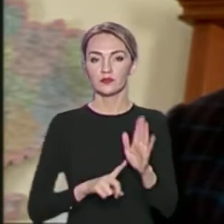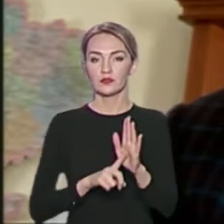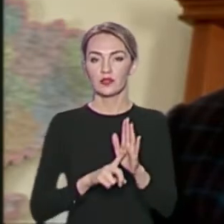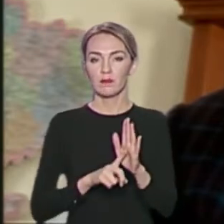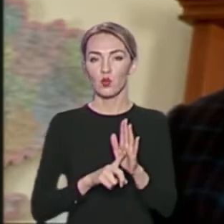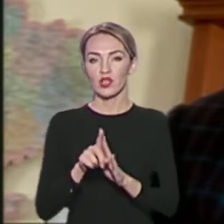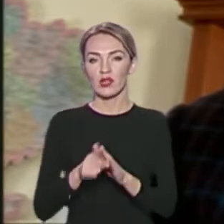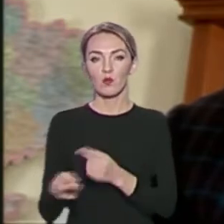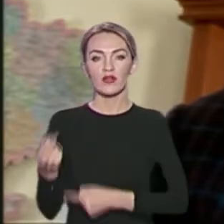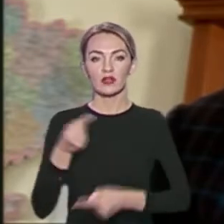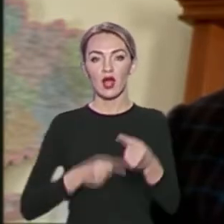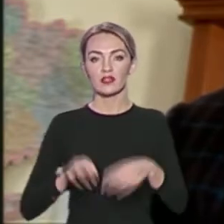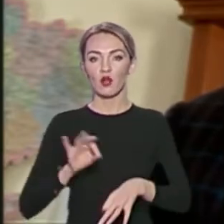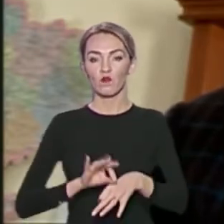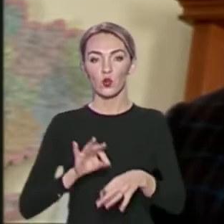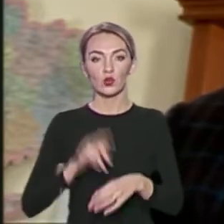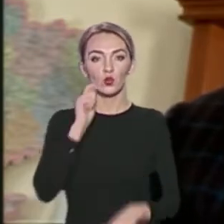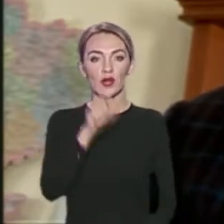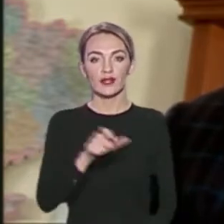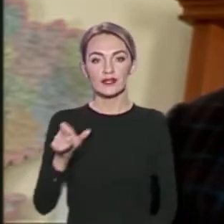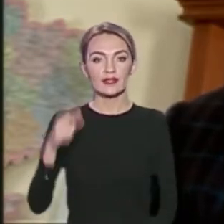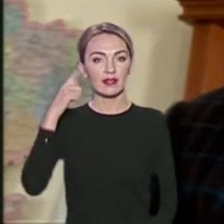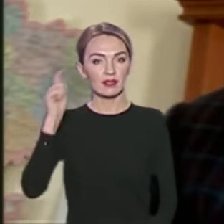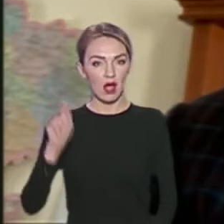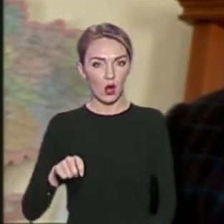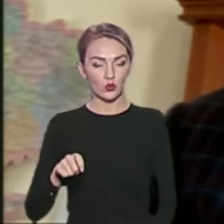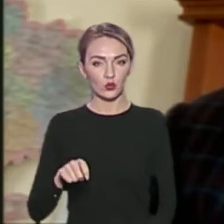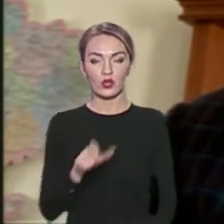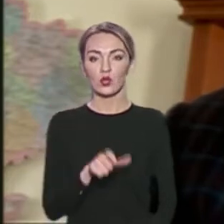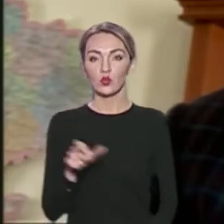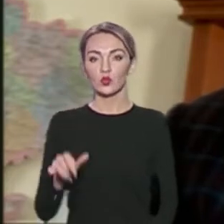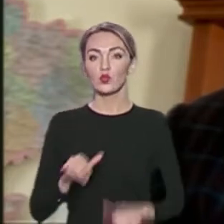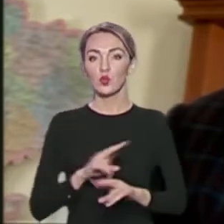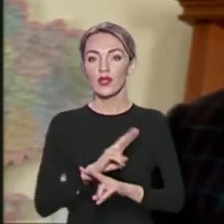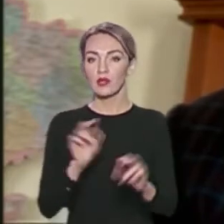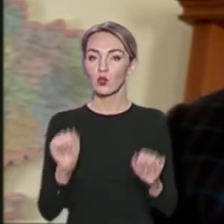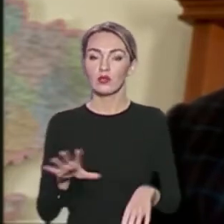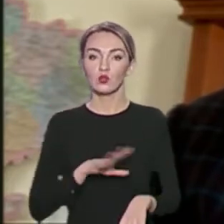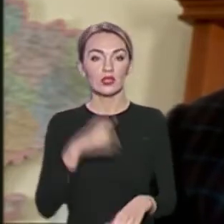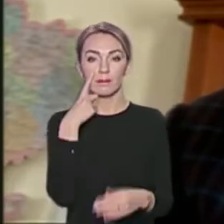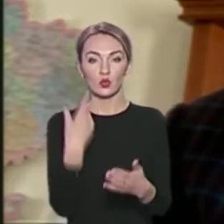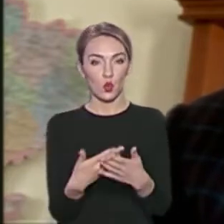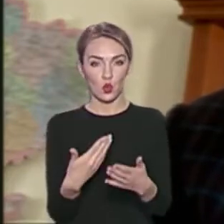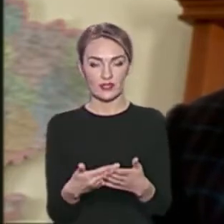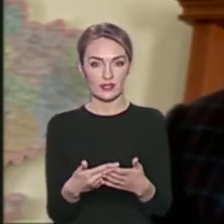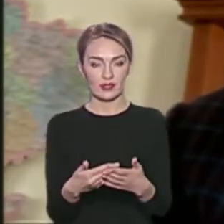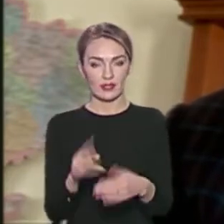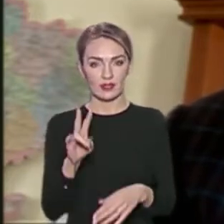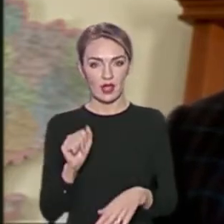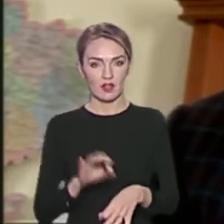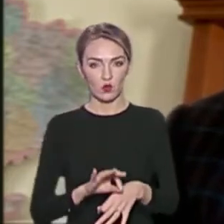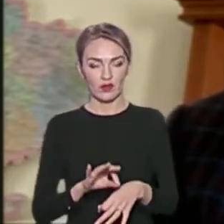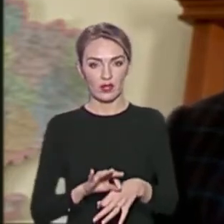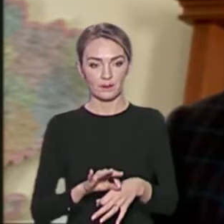хворі українці з Китаю, але люди, які могли бути підозри на захворювання з Китаю до України,